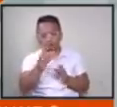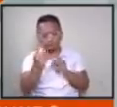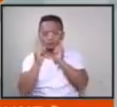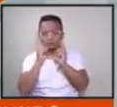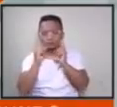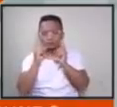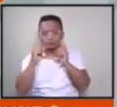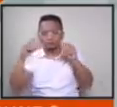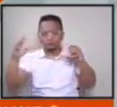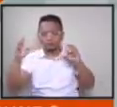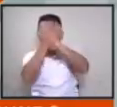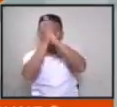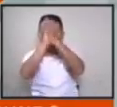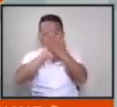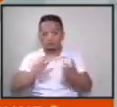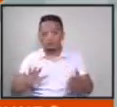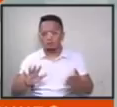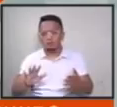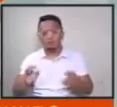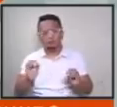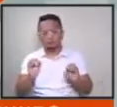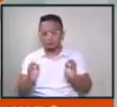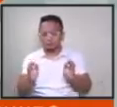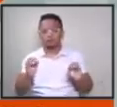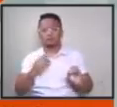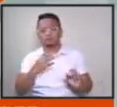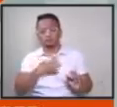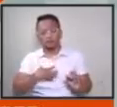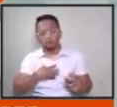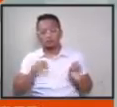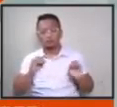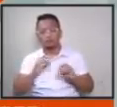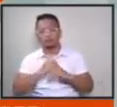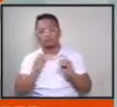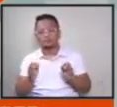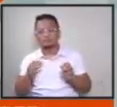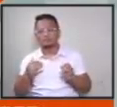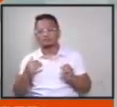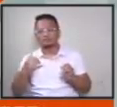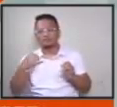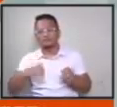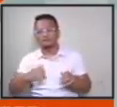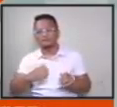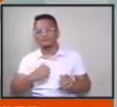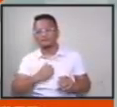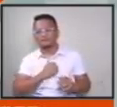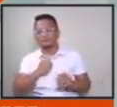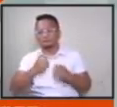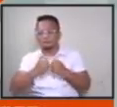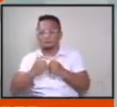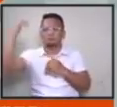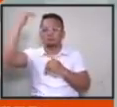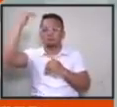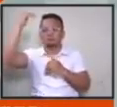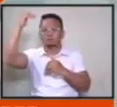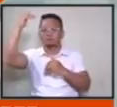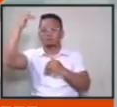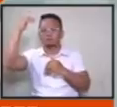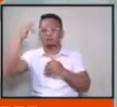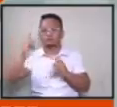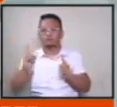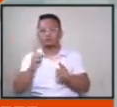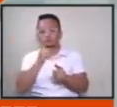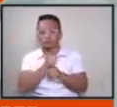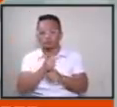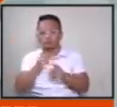sa kanila, kasi may kasabihan naman, kung walang reklamo, walang kaso. Ngayon, kung magmamatigas ka, aabot tayo sa kataas-taasan, siguraduhin ko na kahit pa